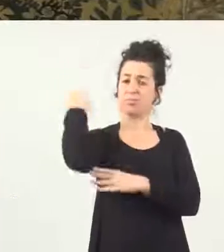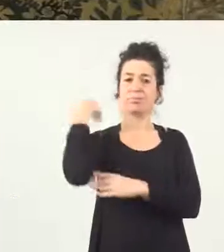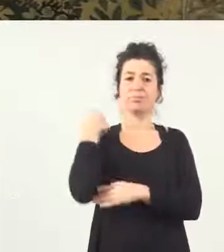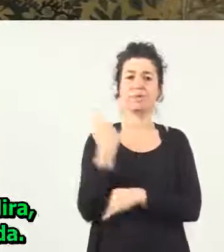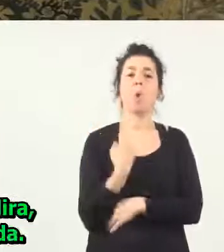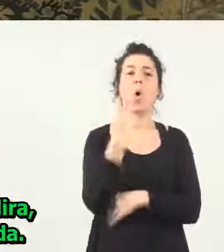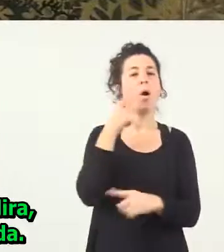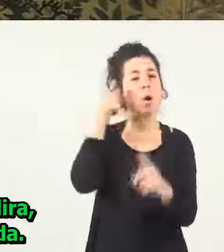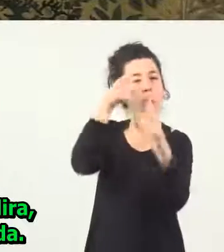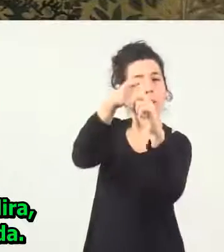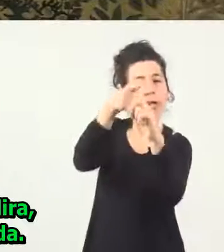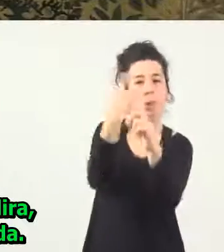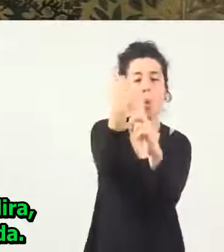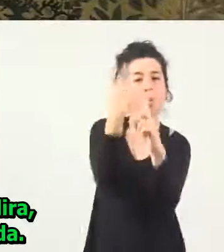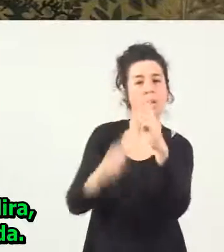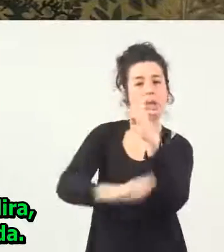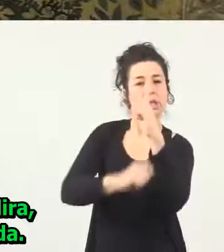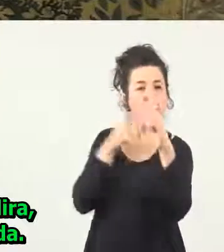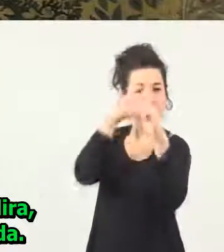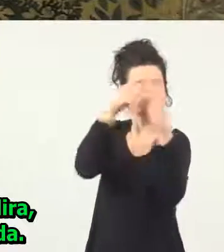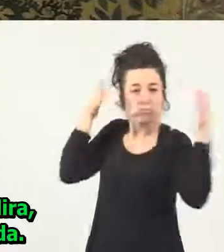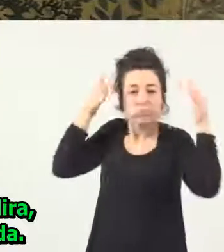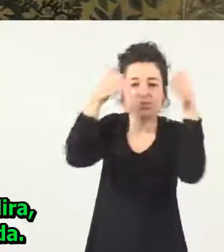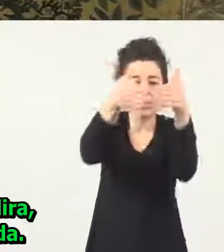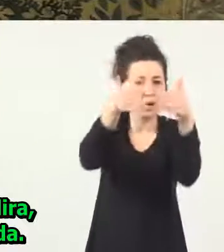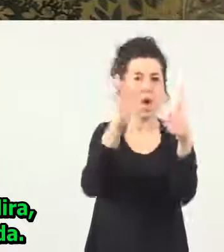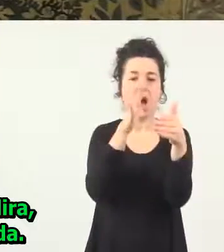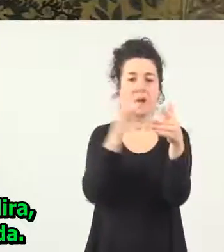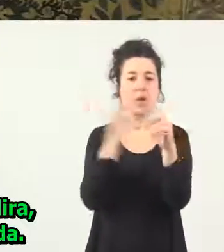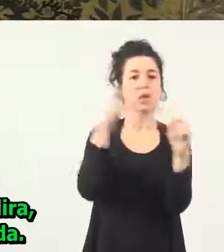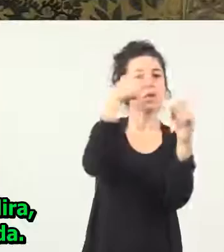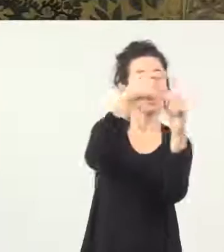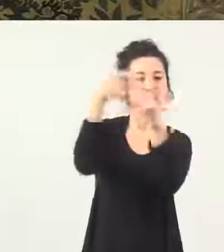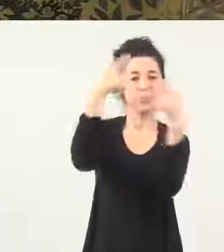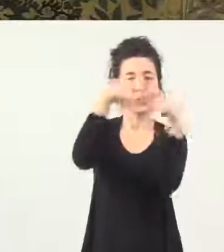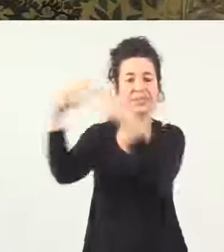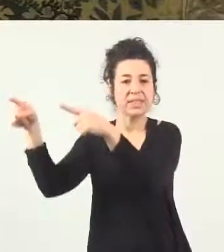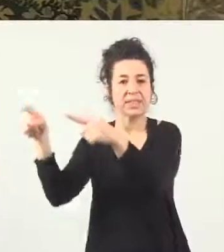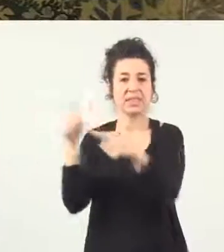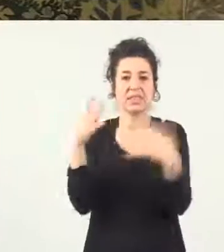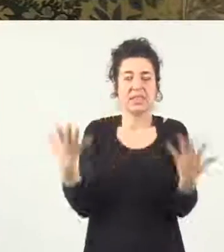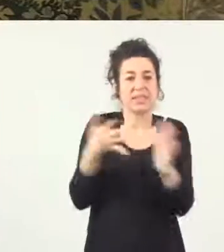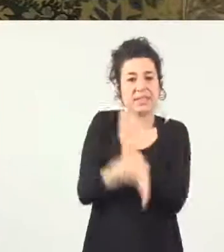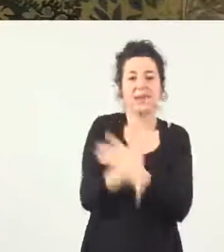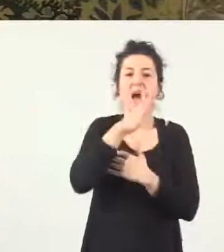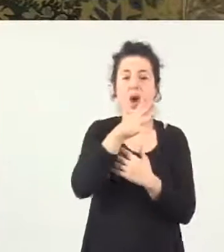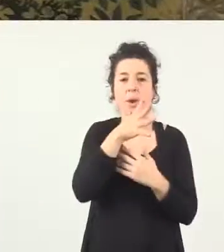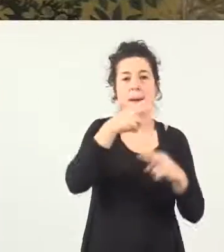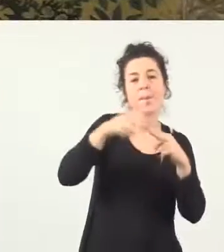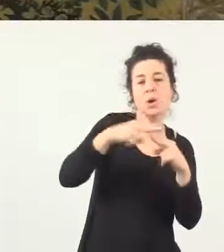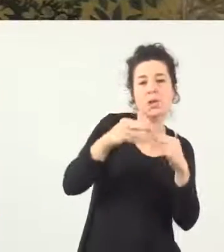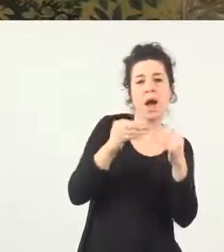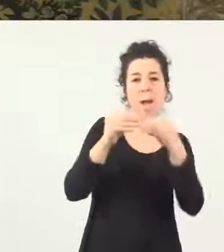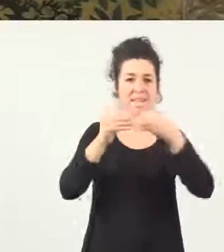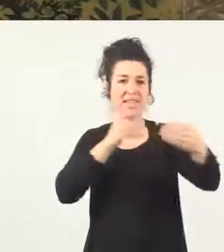hori lortzeko. Baizik eta ikusten dela, helburu desberdinak daudela, politika egiteko askoz malguagoa da, onerako eta txarrerako, baina askoz malguagoa